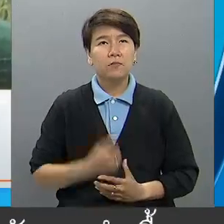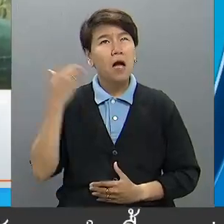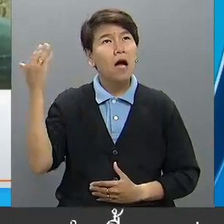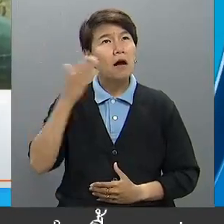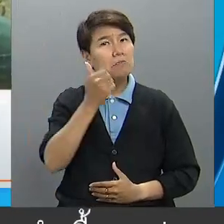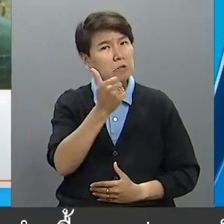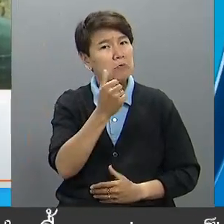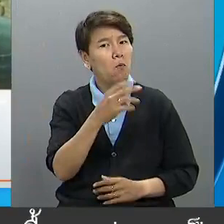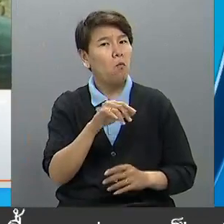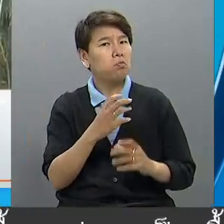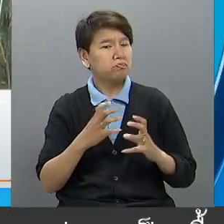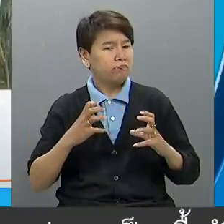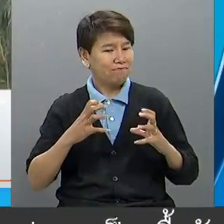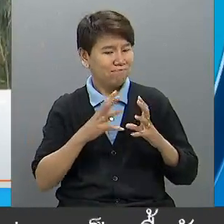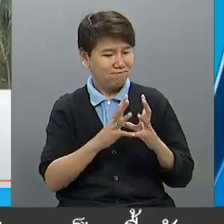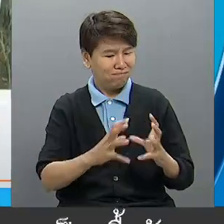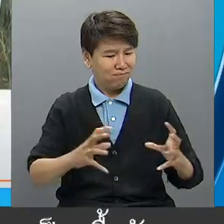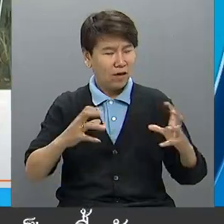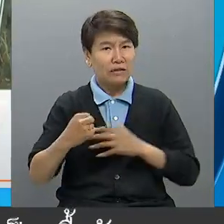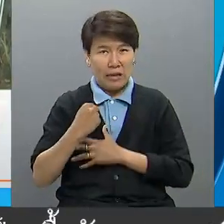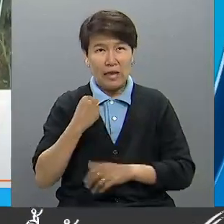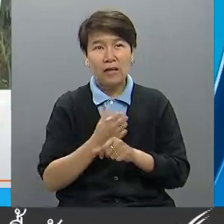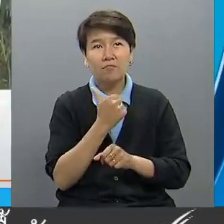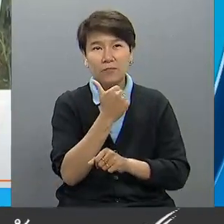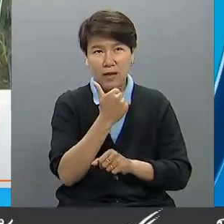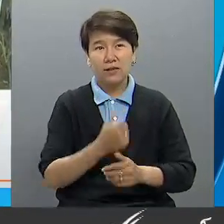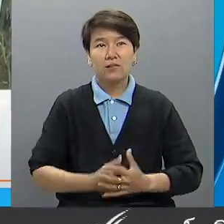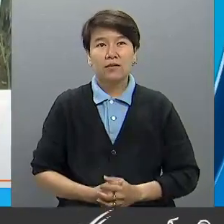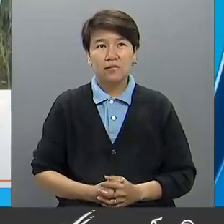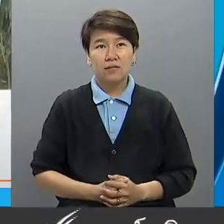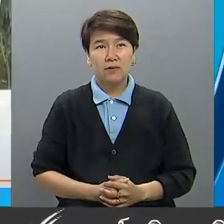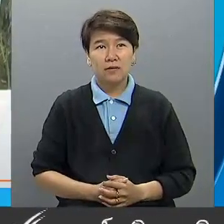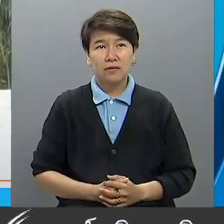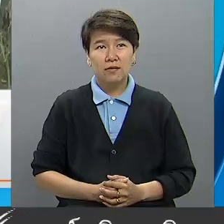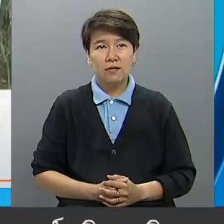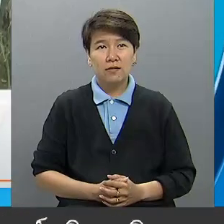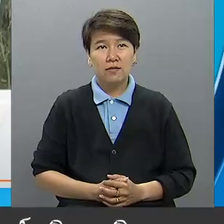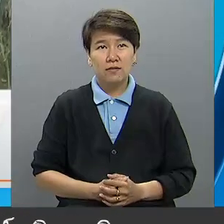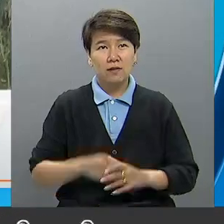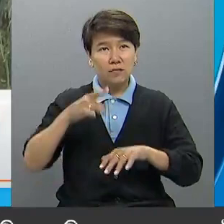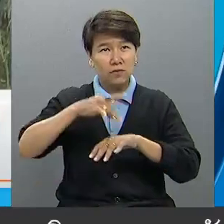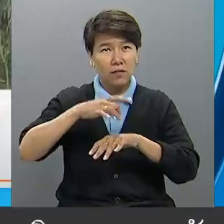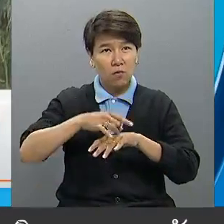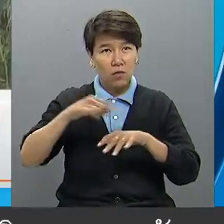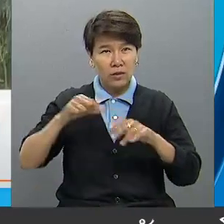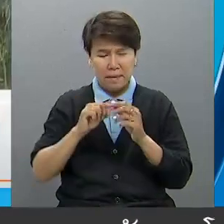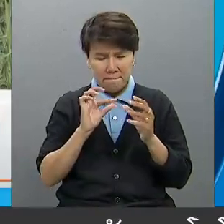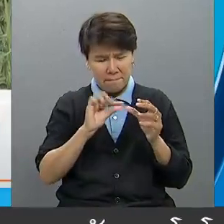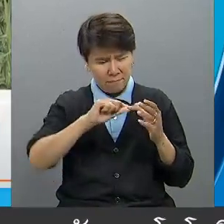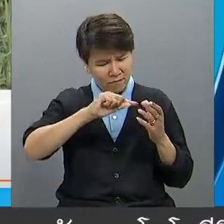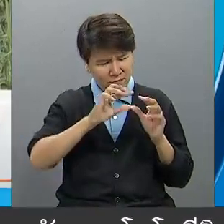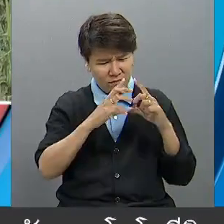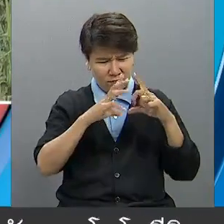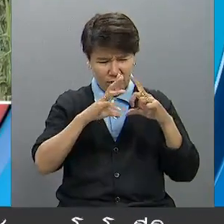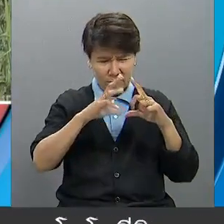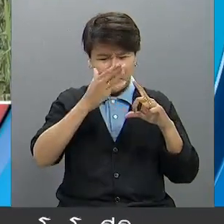ผมช่วยเอาเม็ดออกให้หน่อยได้ไหมครับ ใช่ ผมกินไปเลยนะ จริงเหรอจะมีคนอยู่2ประเภทคือกินเม็ดแตงโมไปเลย อ่ะ สามประเภทดีกว่าคนที่